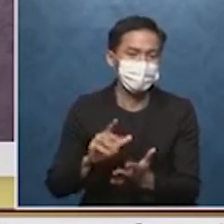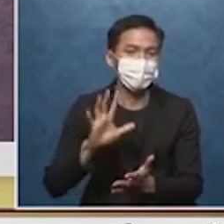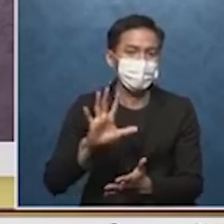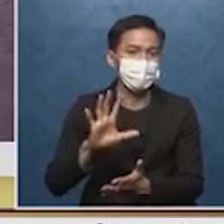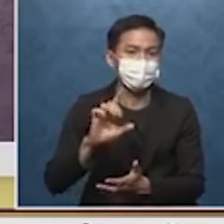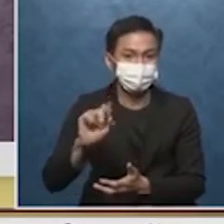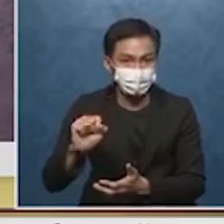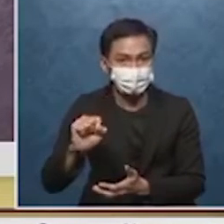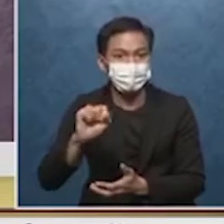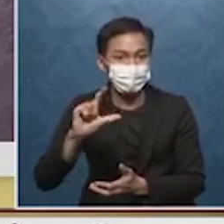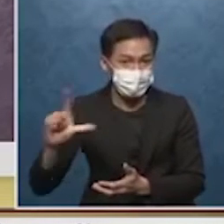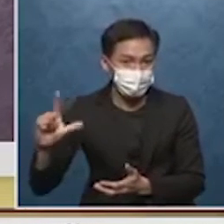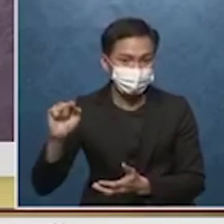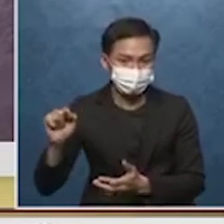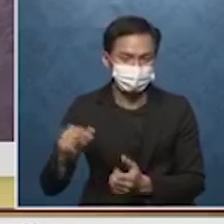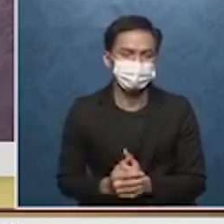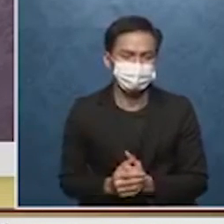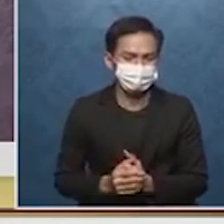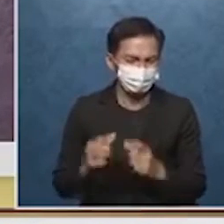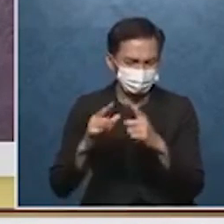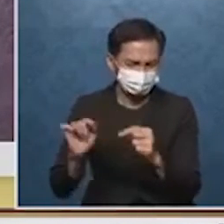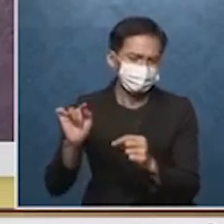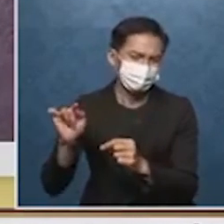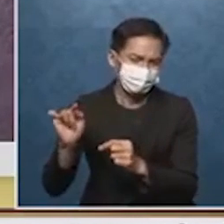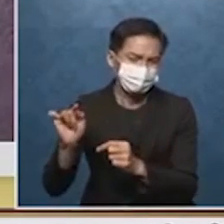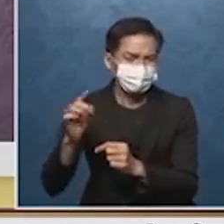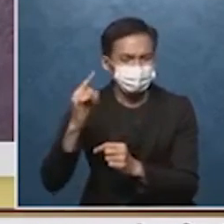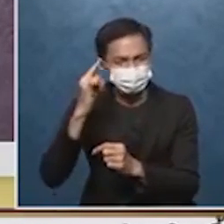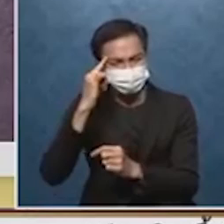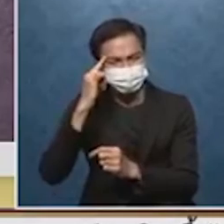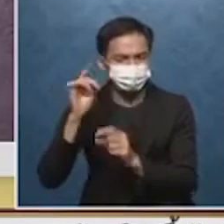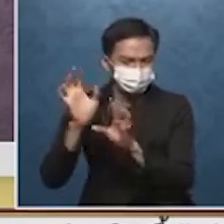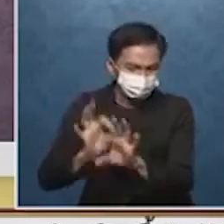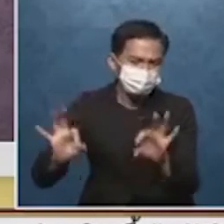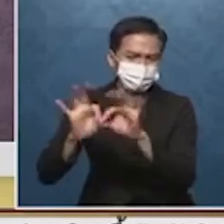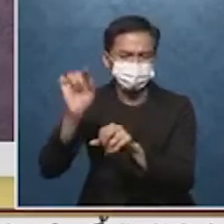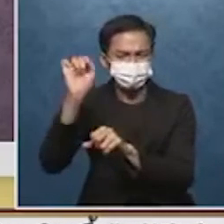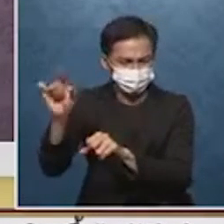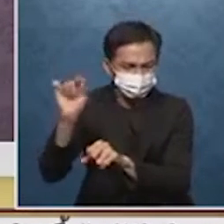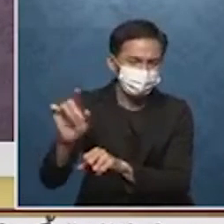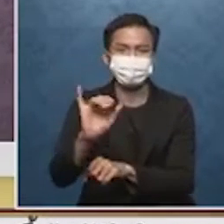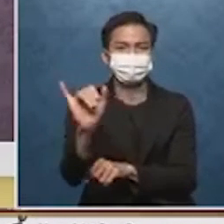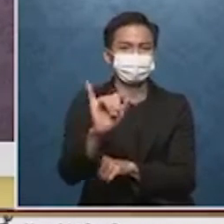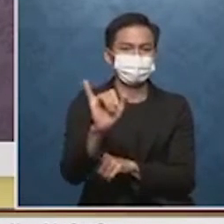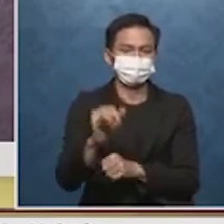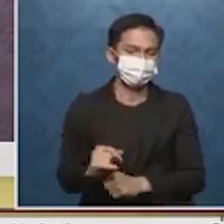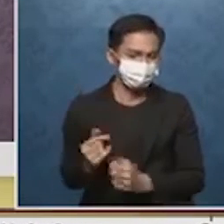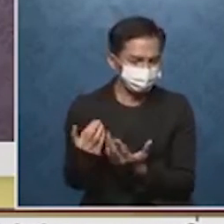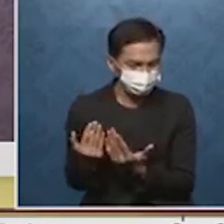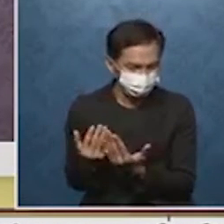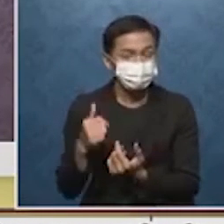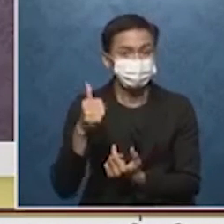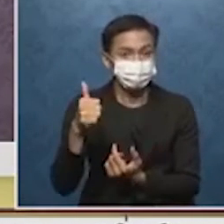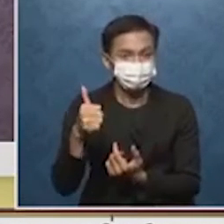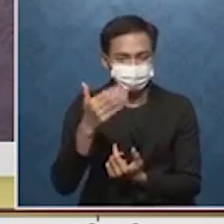ผมคิดว่าเรื่องนี้ครับมันไม่มีความจำเป็นเร่งด่วนอะไรเพราะว่าโ